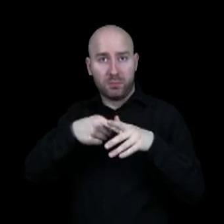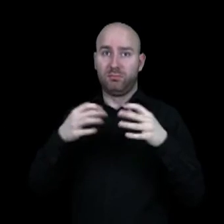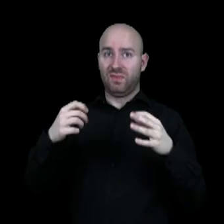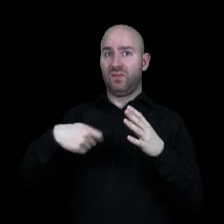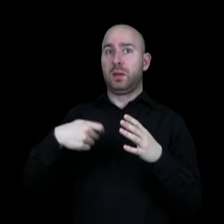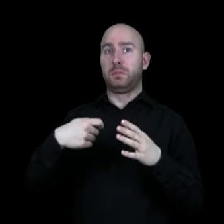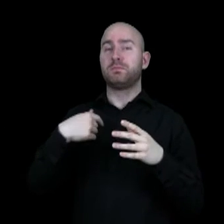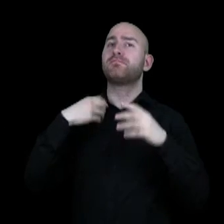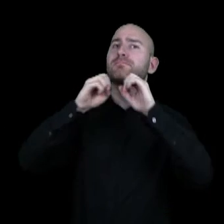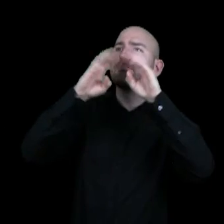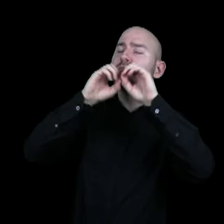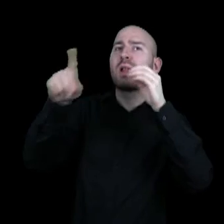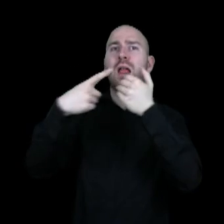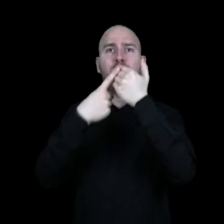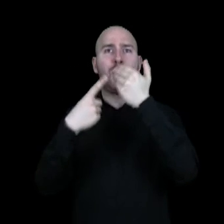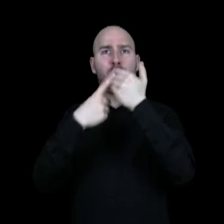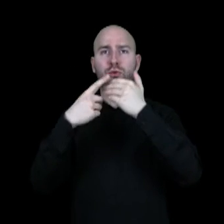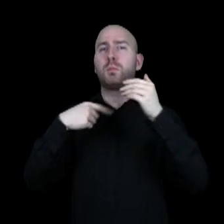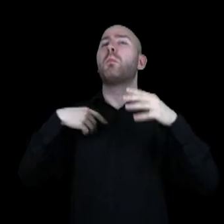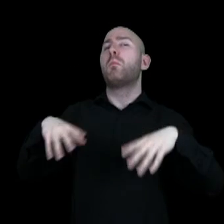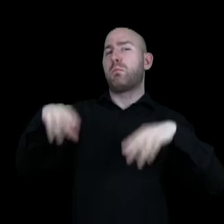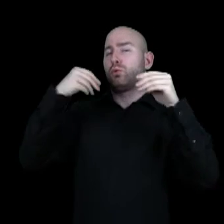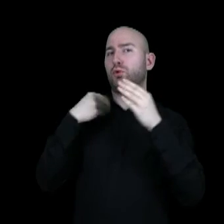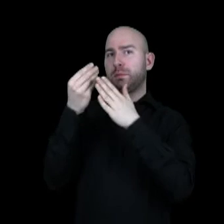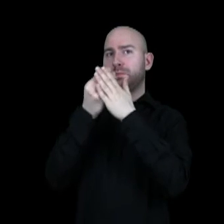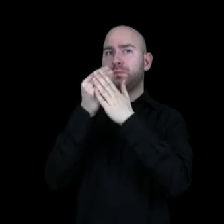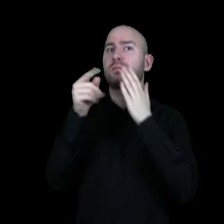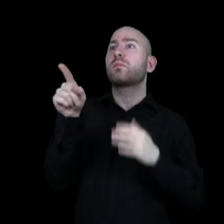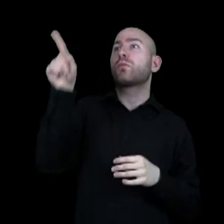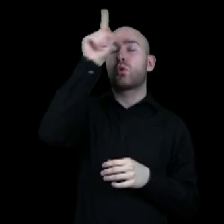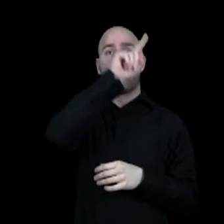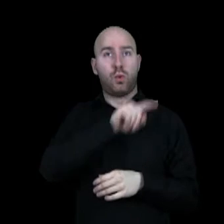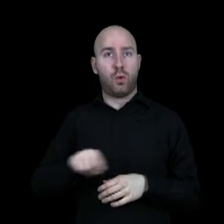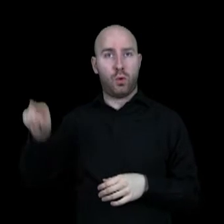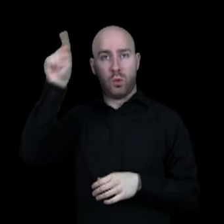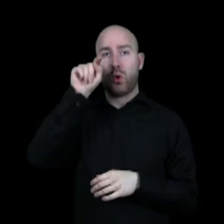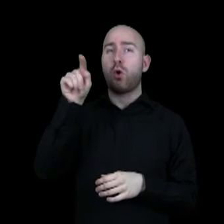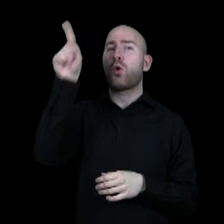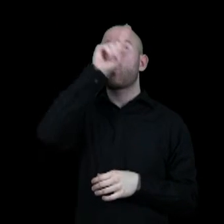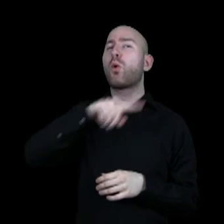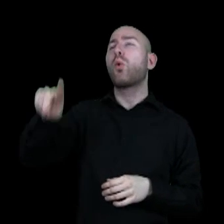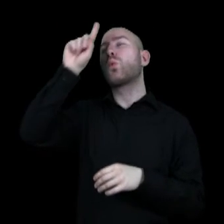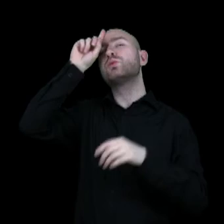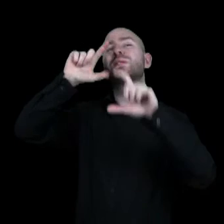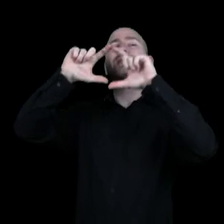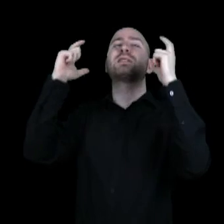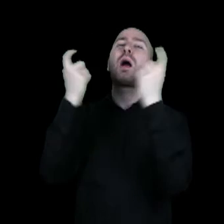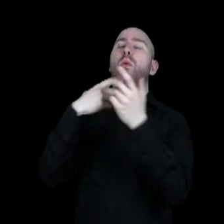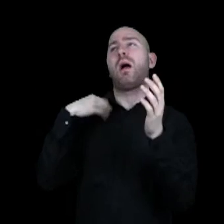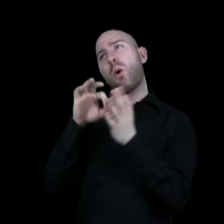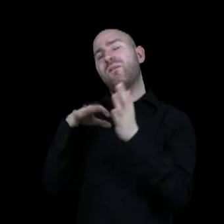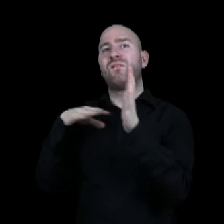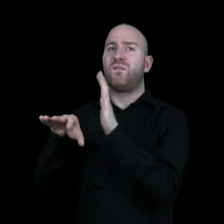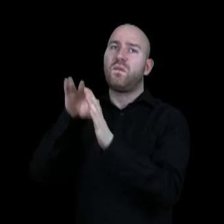to się oblicza najpierw narysuję duży diagram Powiedzmy że to koło reprezentuje całą ludność powiedzmy całą ludność